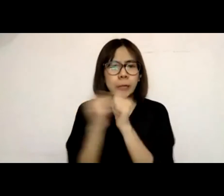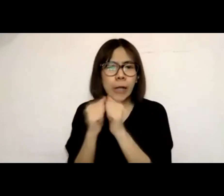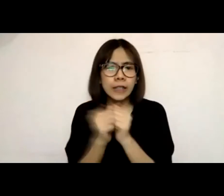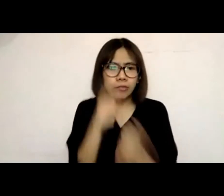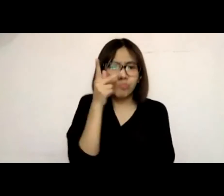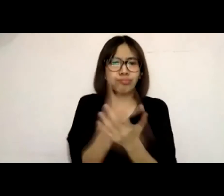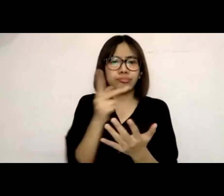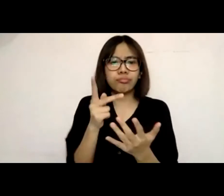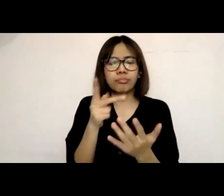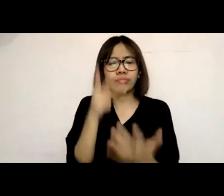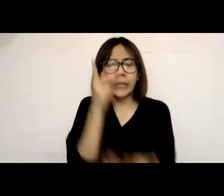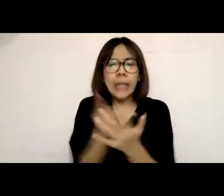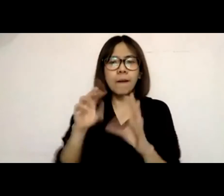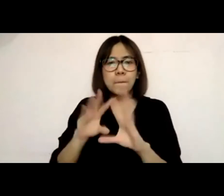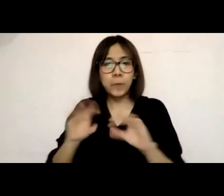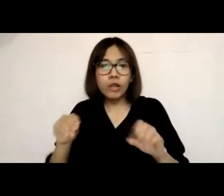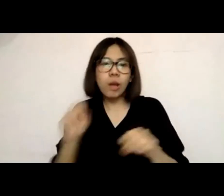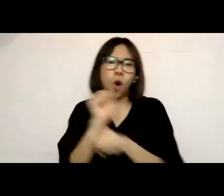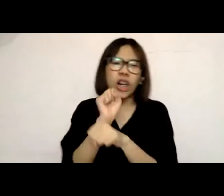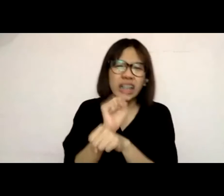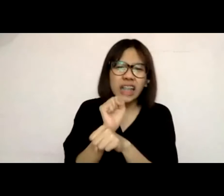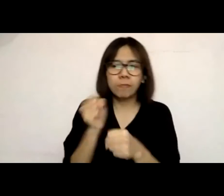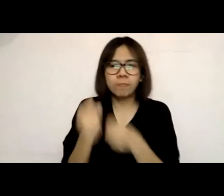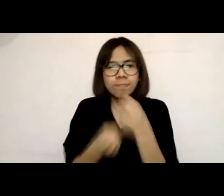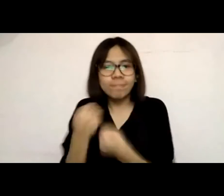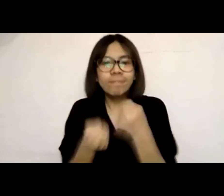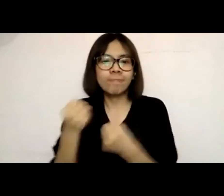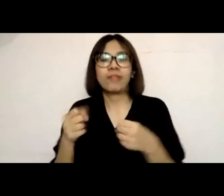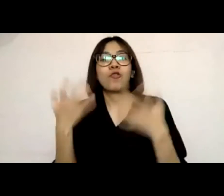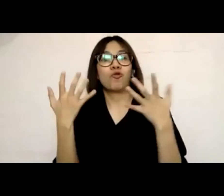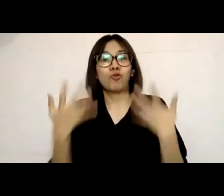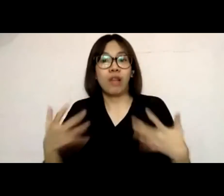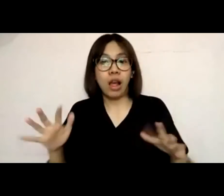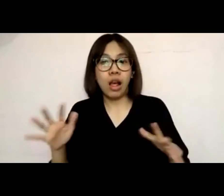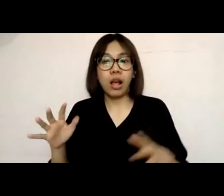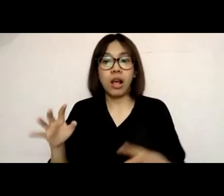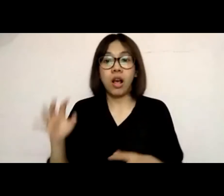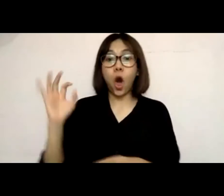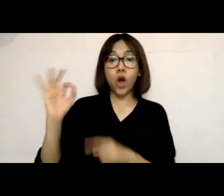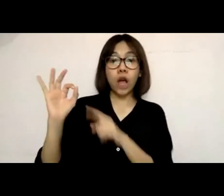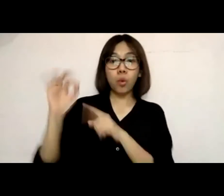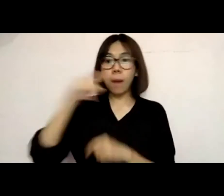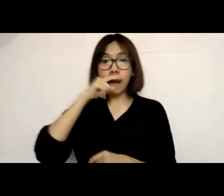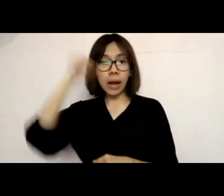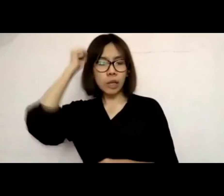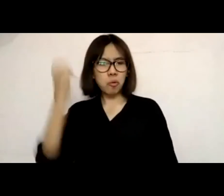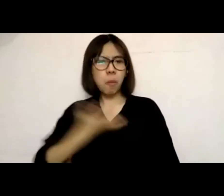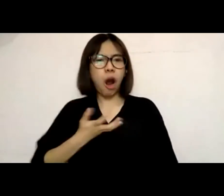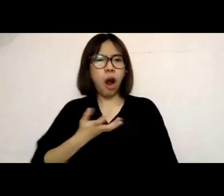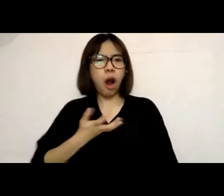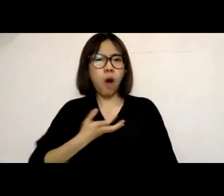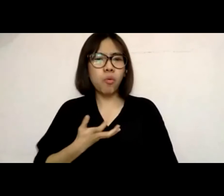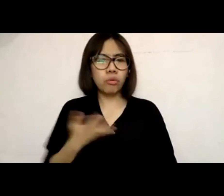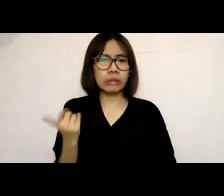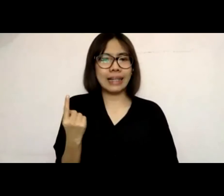itu. Nah, setelah itu, keinginan orang tua itu bukan artinya hanya guru saja yang mengerjakan,